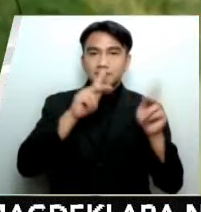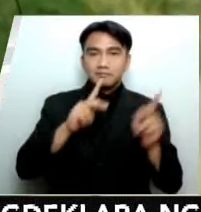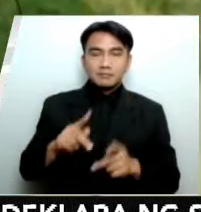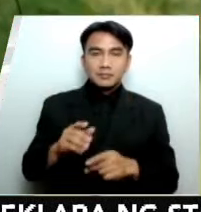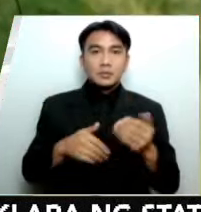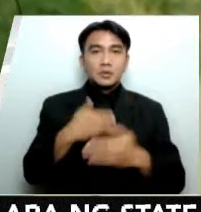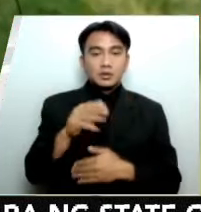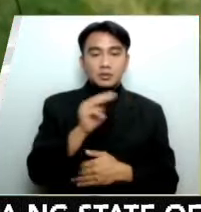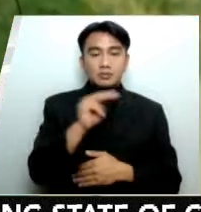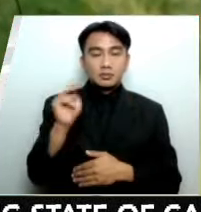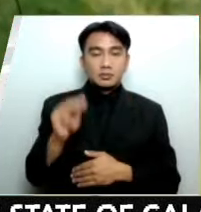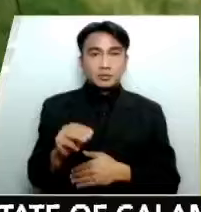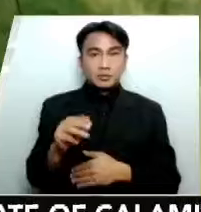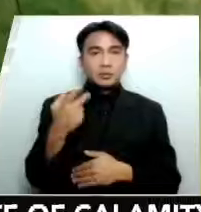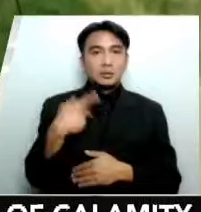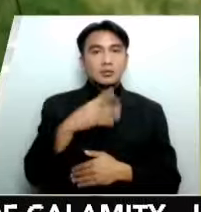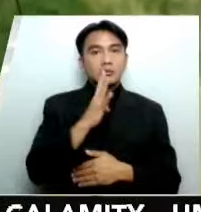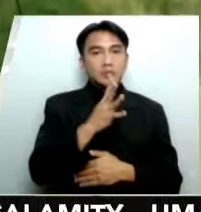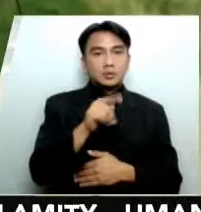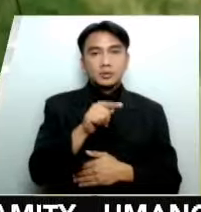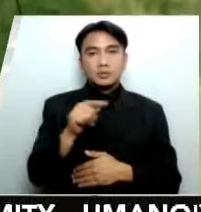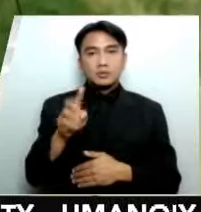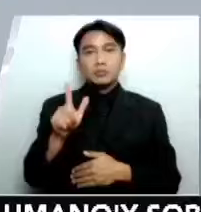41 degrees Celsius bukas.